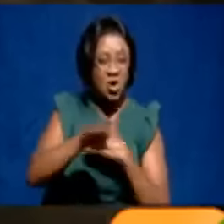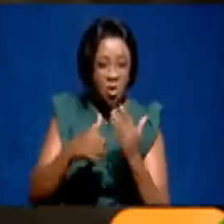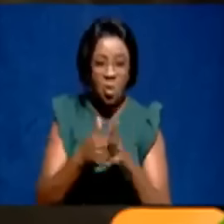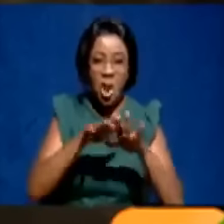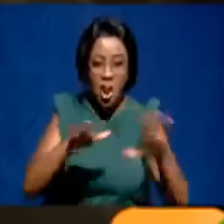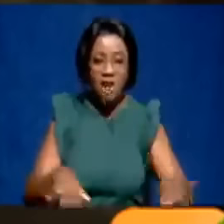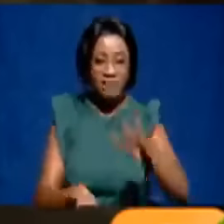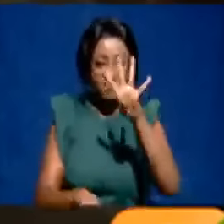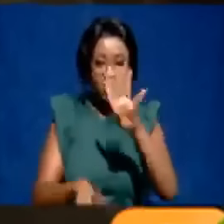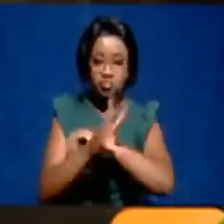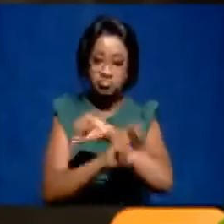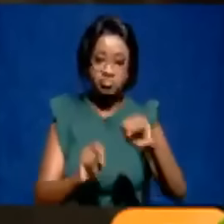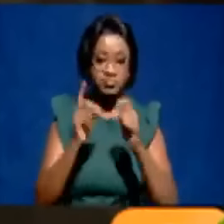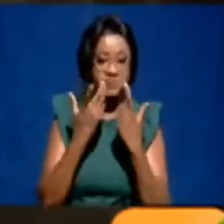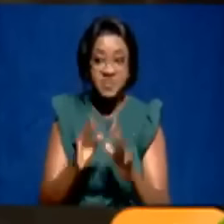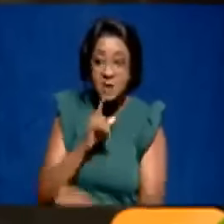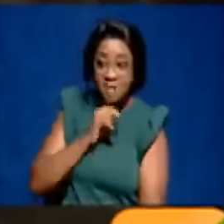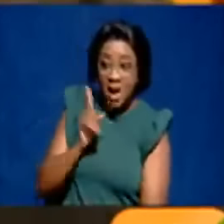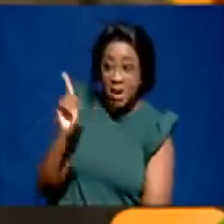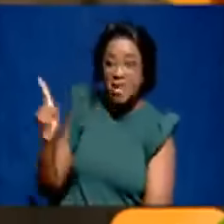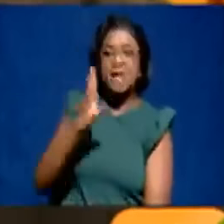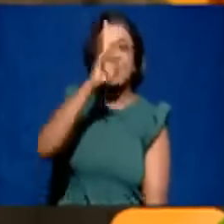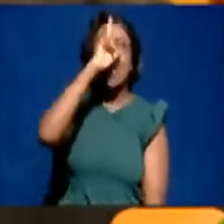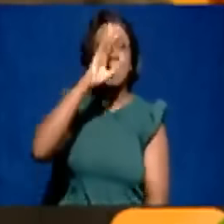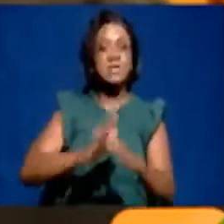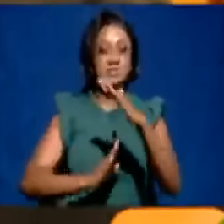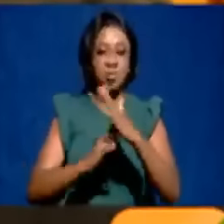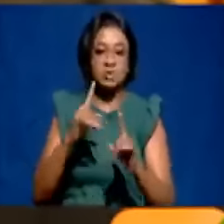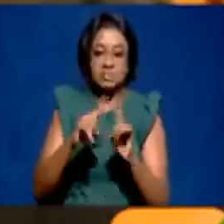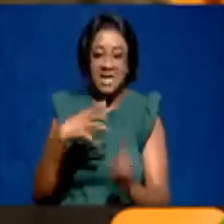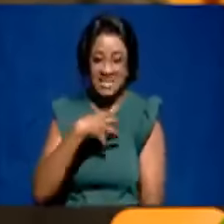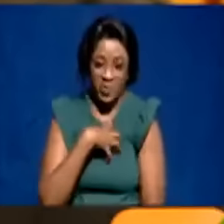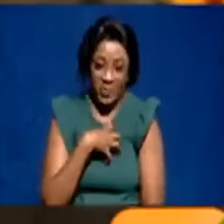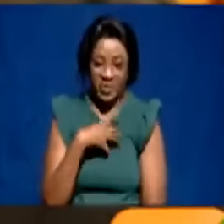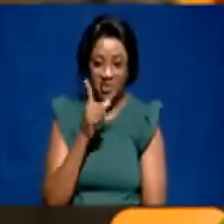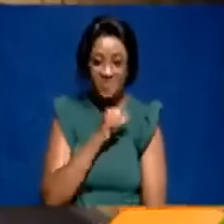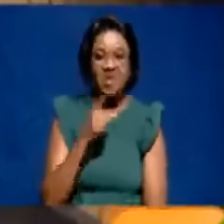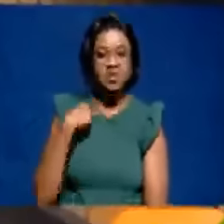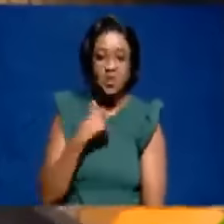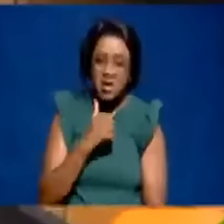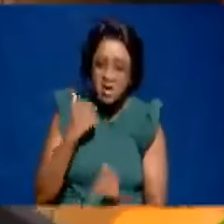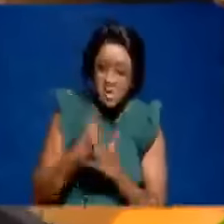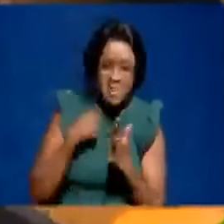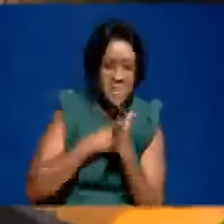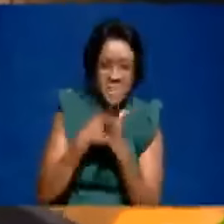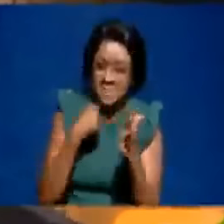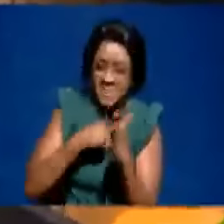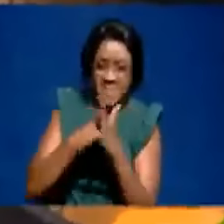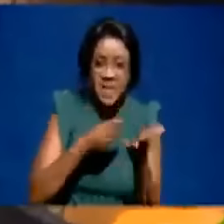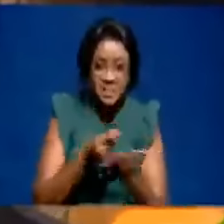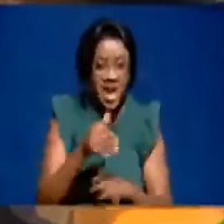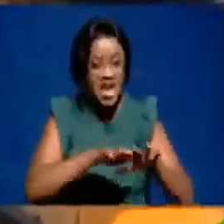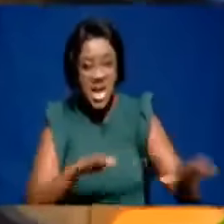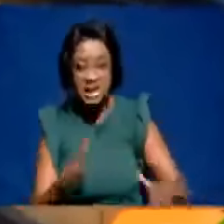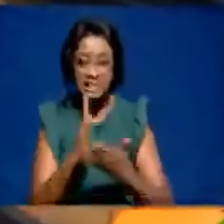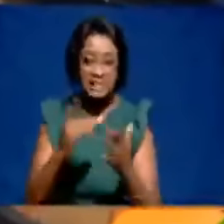manne. Mzee Charles Yano ni afisa mkuu wa polisi mstaafu, na licha ya kujinyima na kujinunulia mashamba na hata mengine